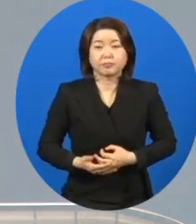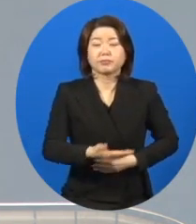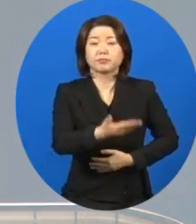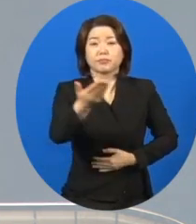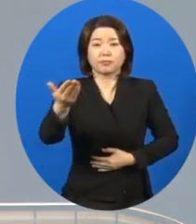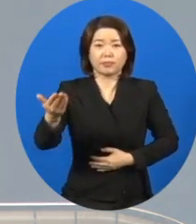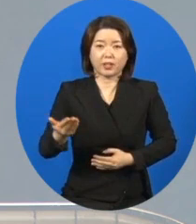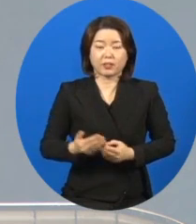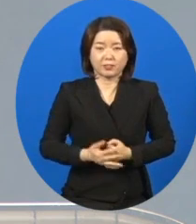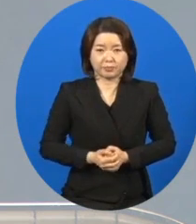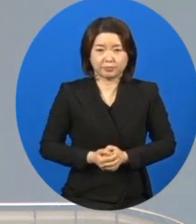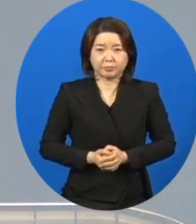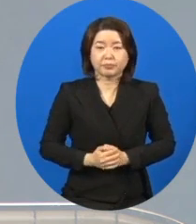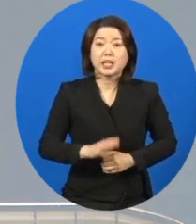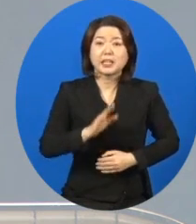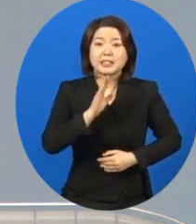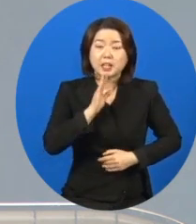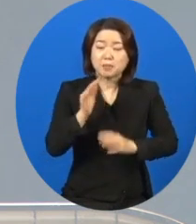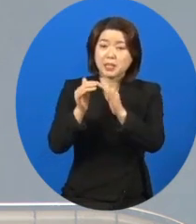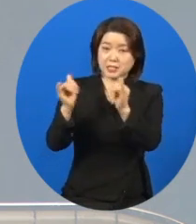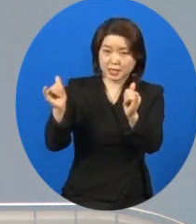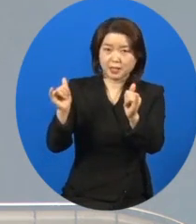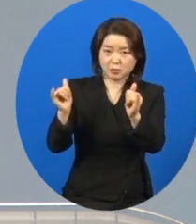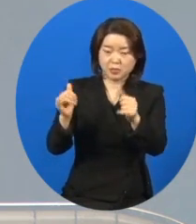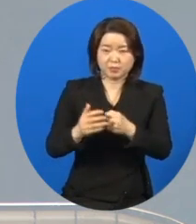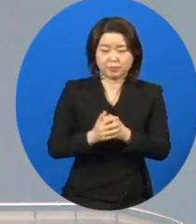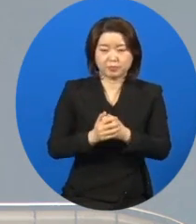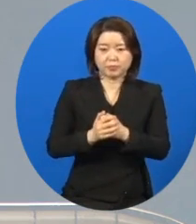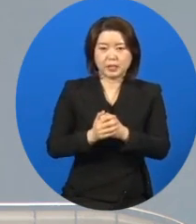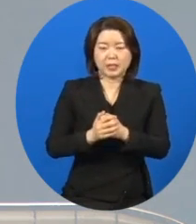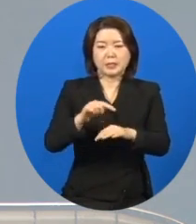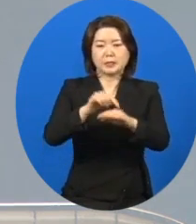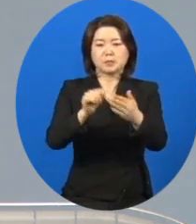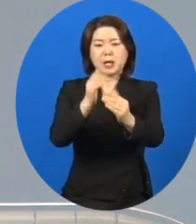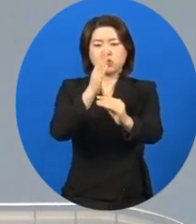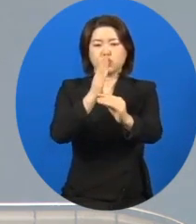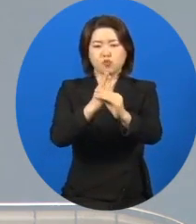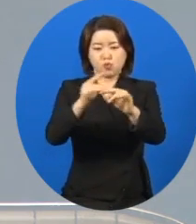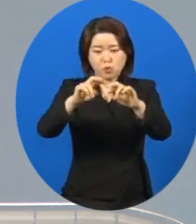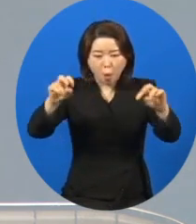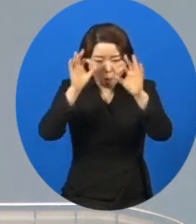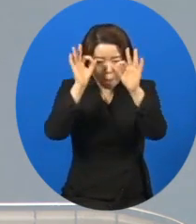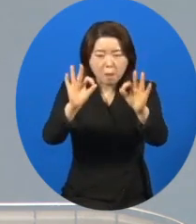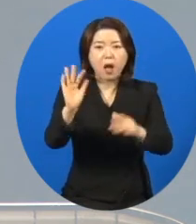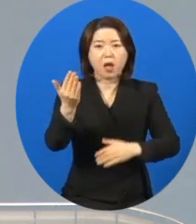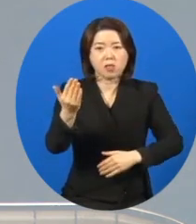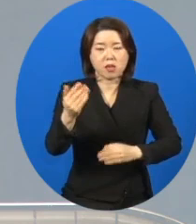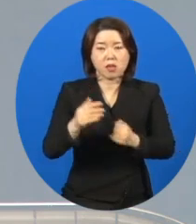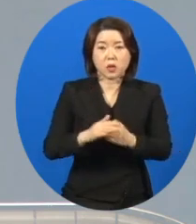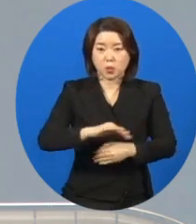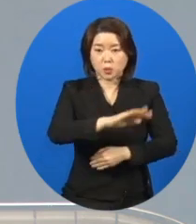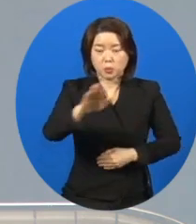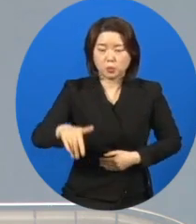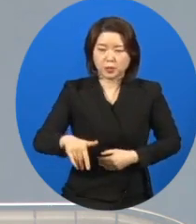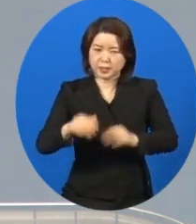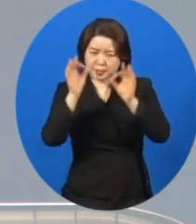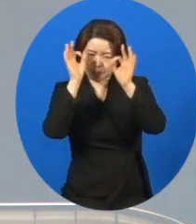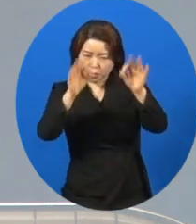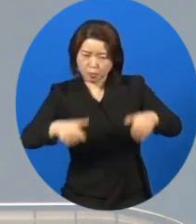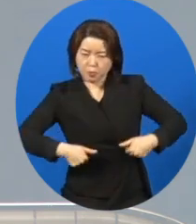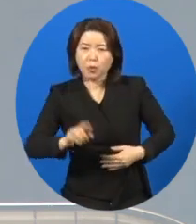여러분, 정말 사람은 중심을 볼 줄 알아야 하는데 우리가 뭘 봐야 하는